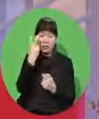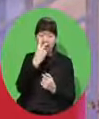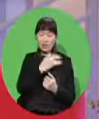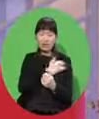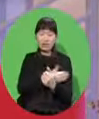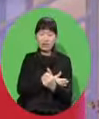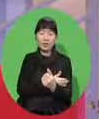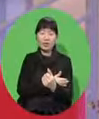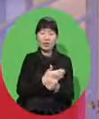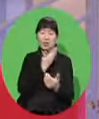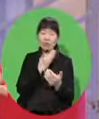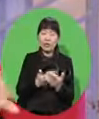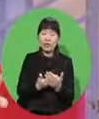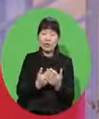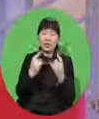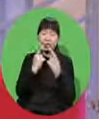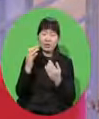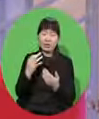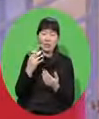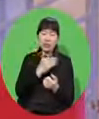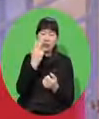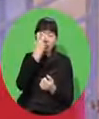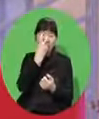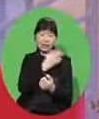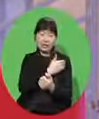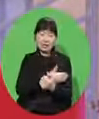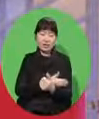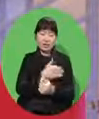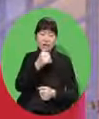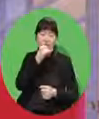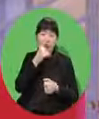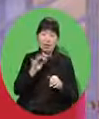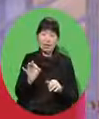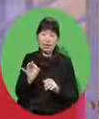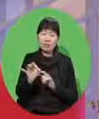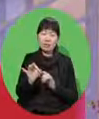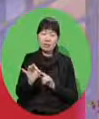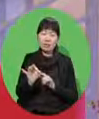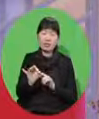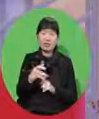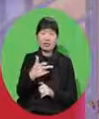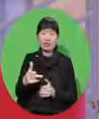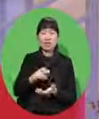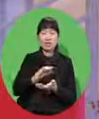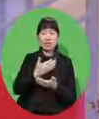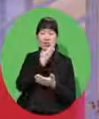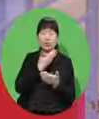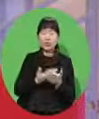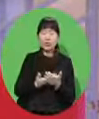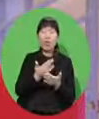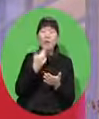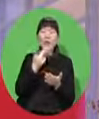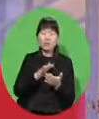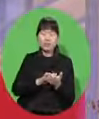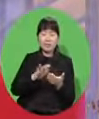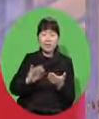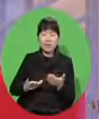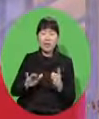능력이 중요한데 아이들이 용돈을 관리할 수 있는 능력이 된다면 금액은 그렇게 크게 중요하지가 않다라고 볼 수가